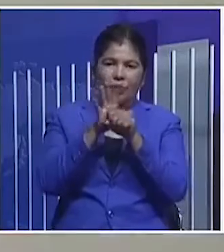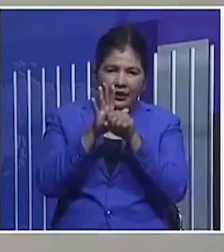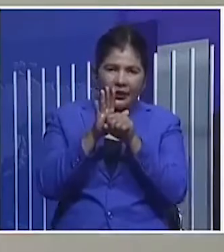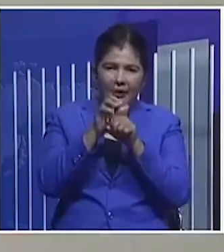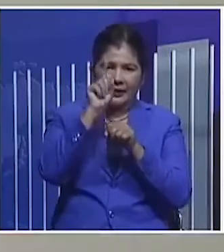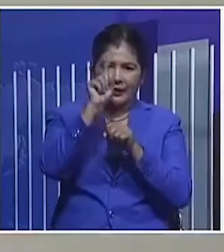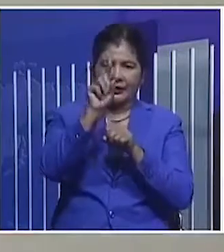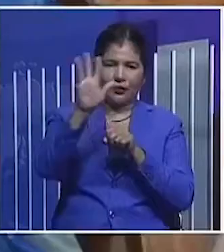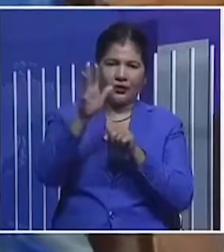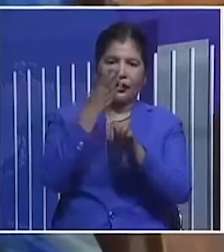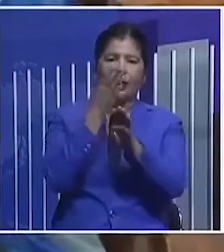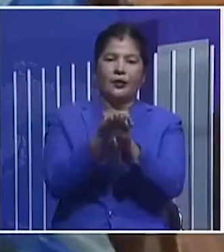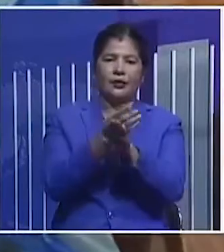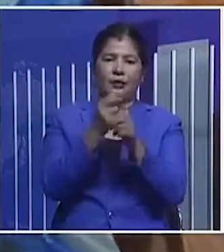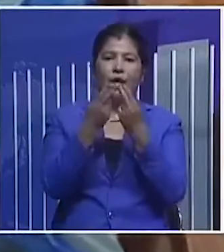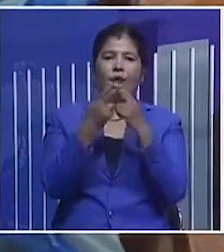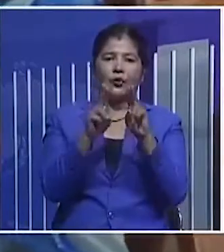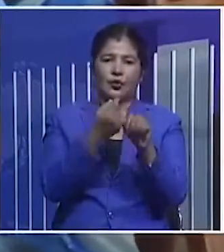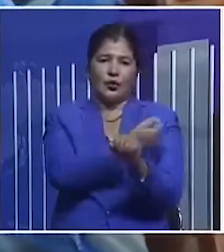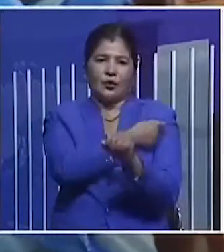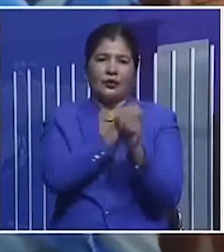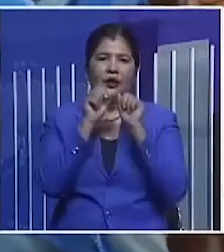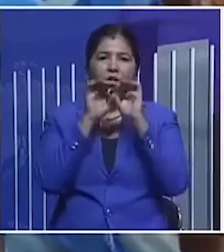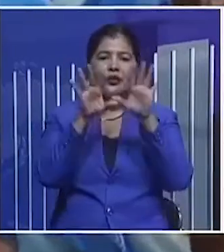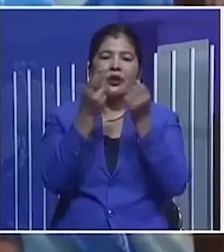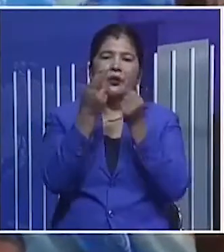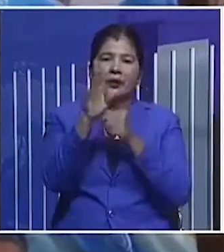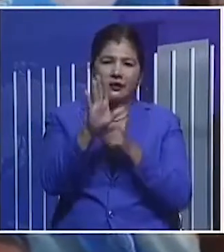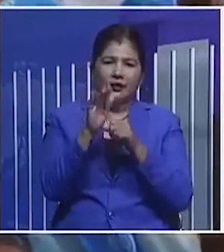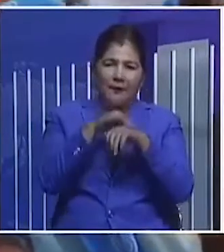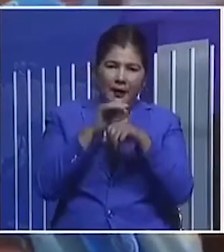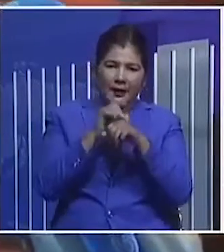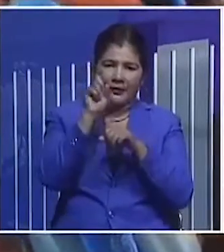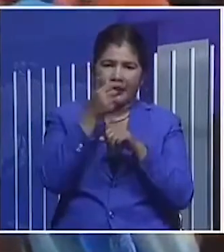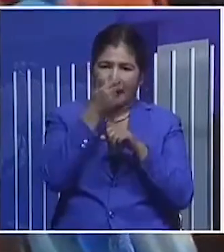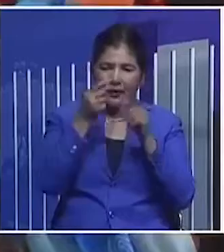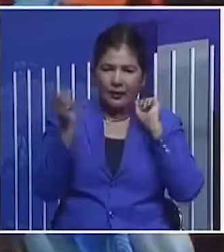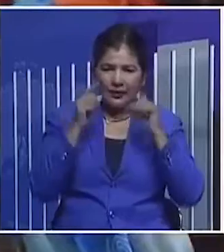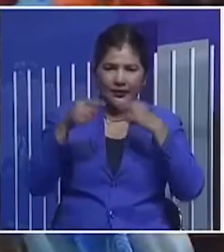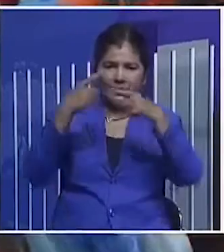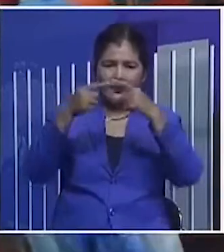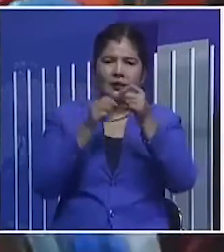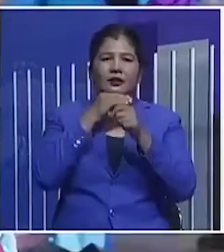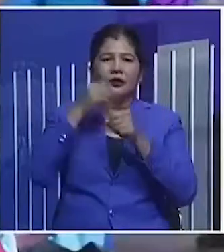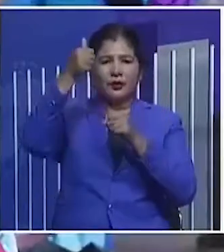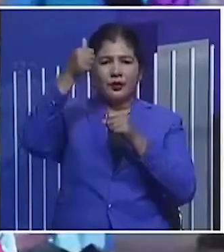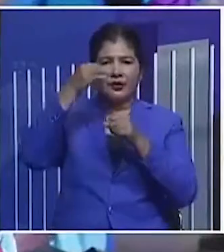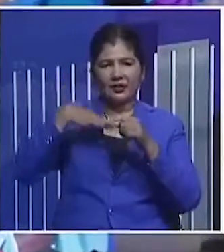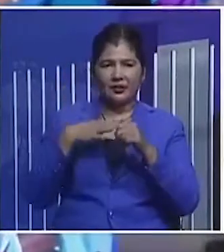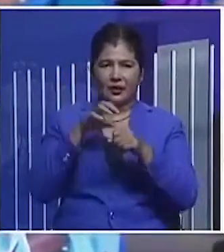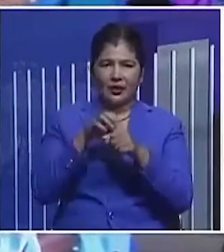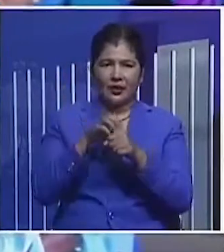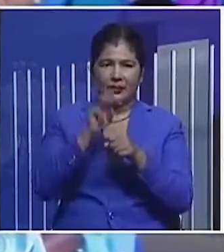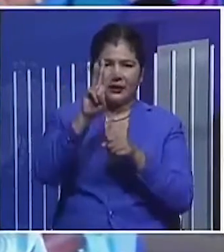19 विरूद्धको पूर्ण खोप पालिका घोषणा भएका छन्। मायादेवी गाउँपालिकालाई नियमित खोपको दिगोपना, सुनिश्चितता र वडा